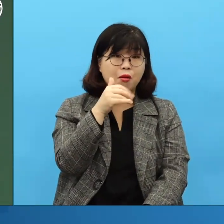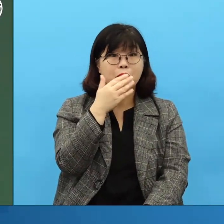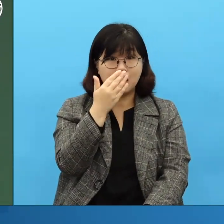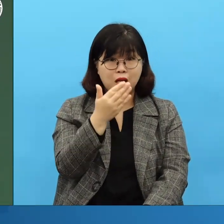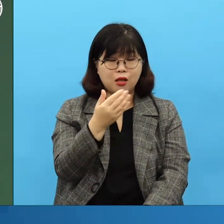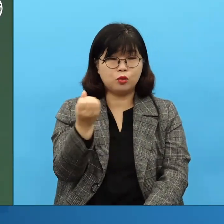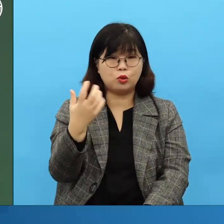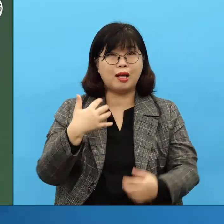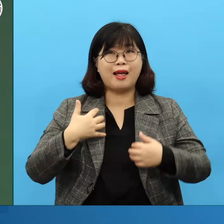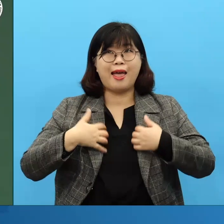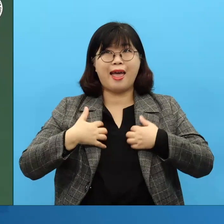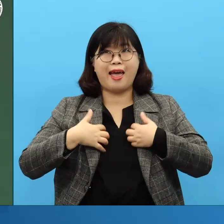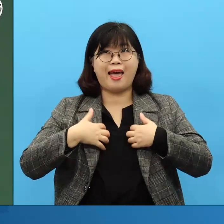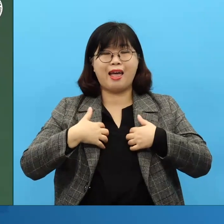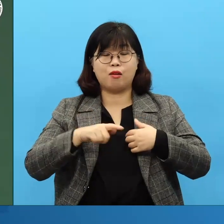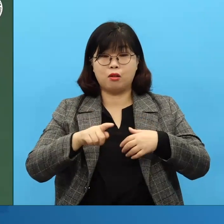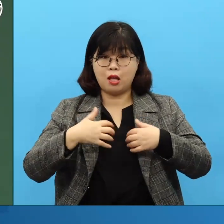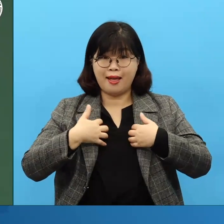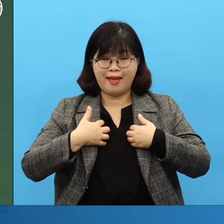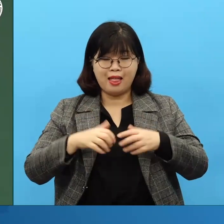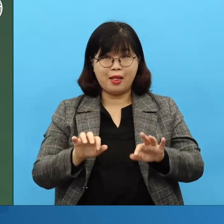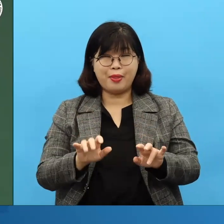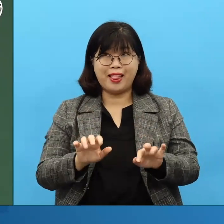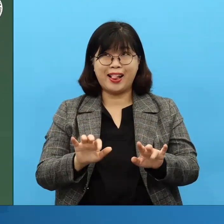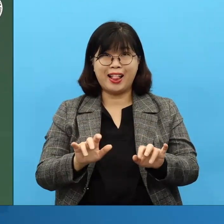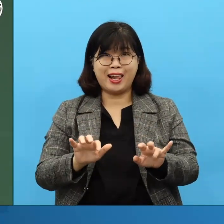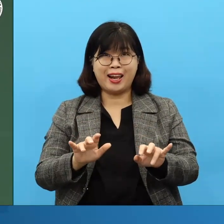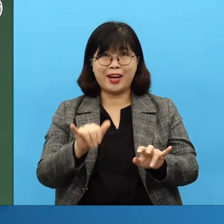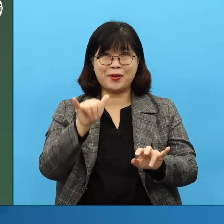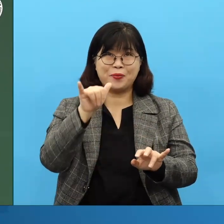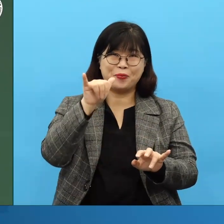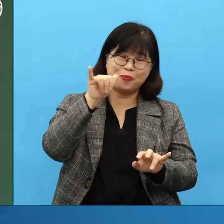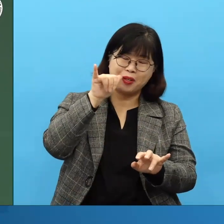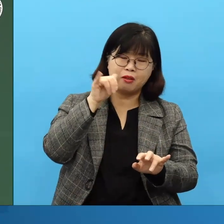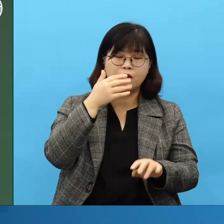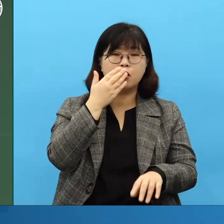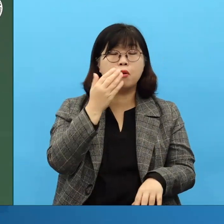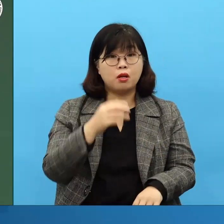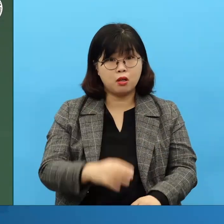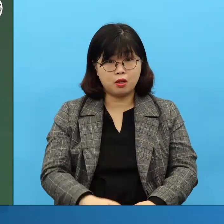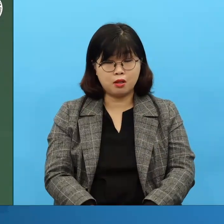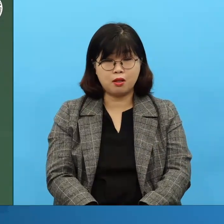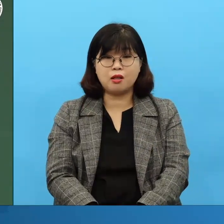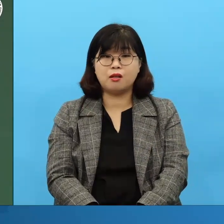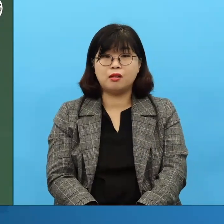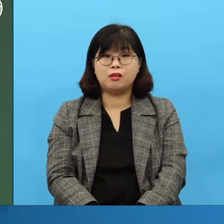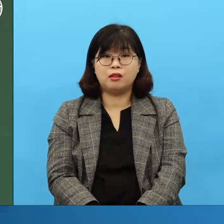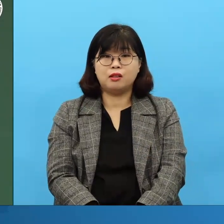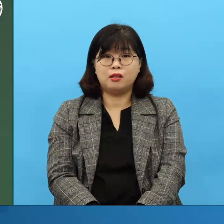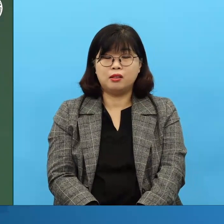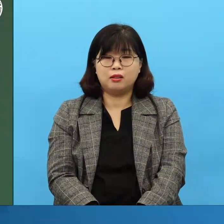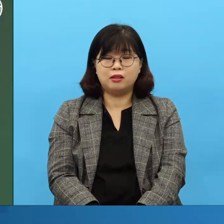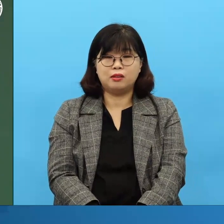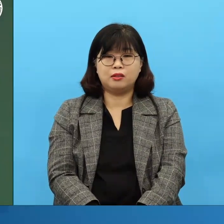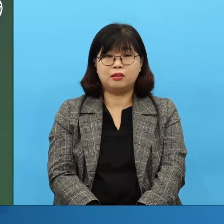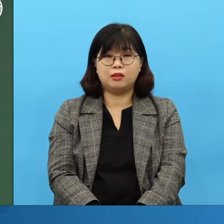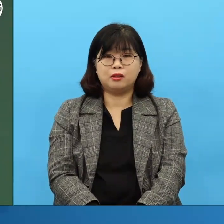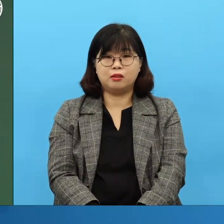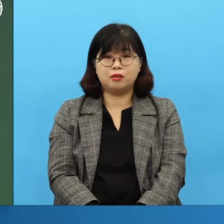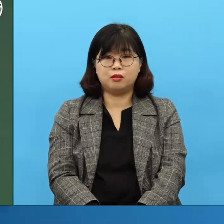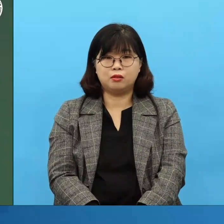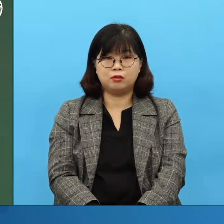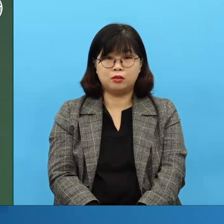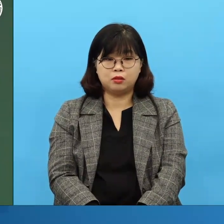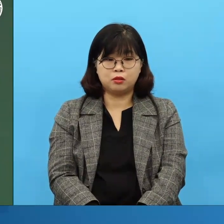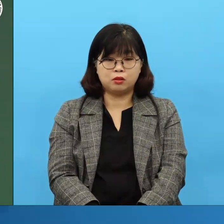게임은 누구나 할 수 있는 거지만은 게임에 중독되기도 하고요. Anyone can play games, so you can have a game addiction. 뭐 이런 무서운 결과를